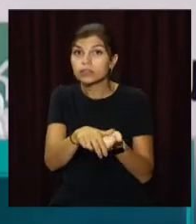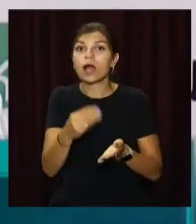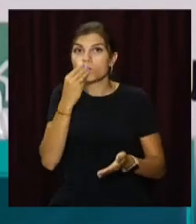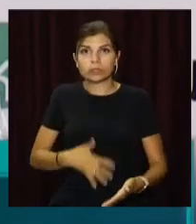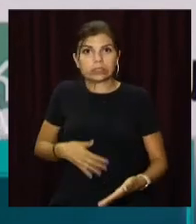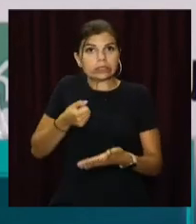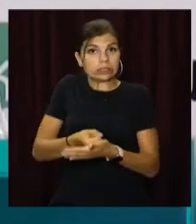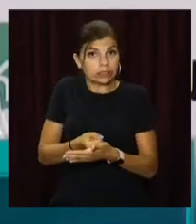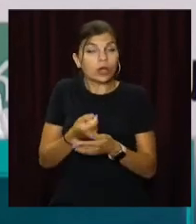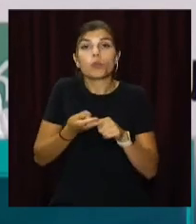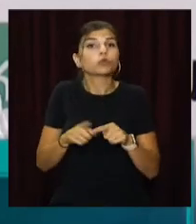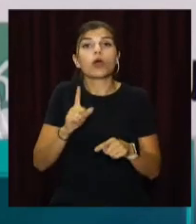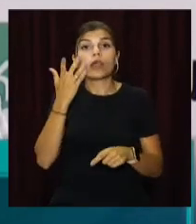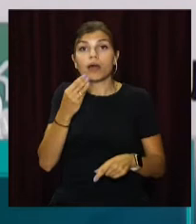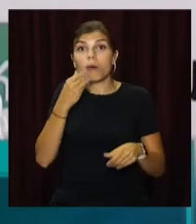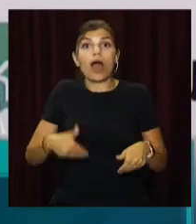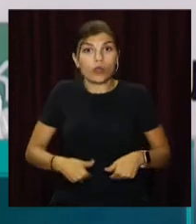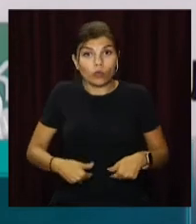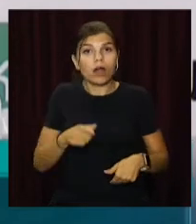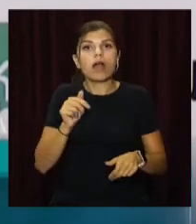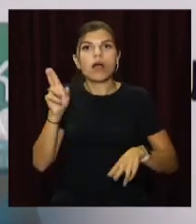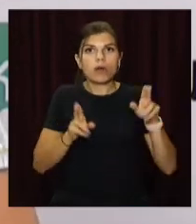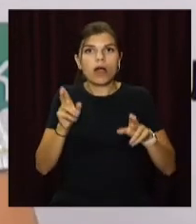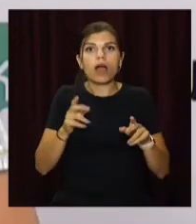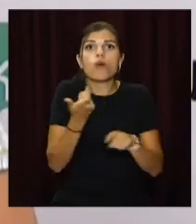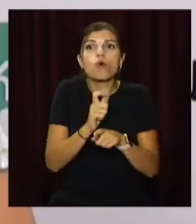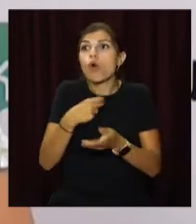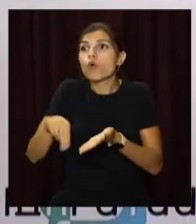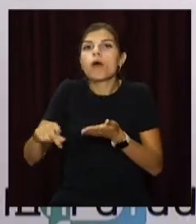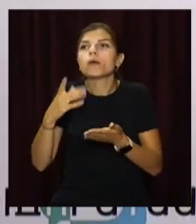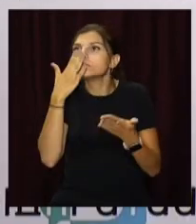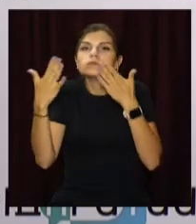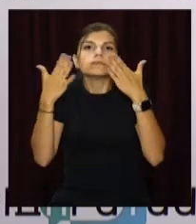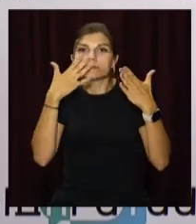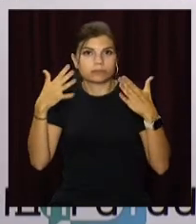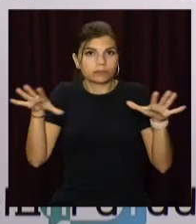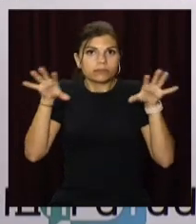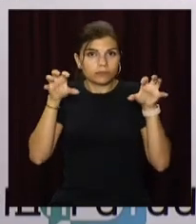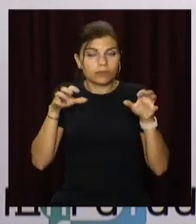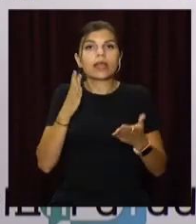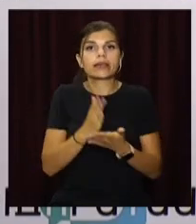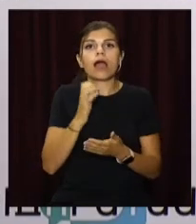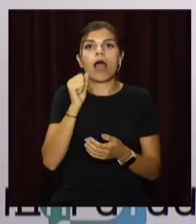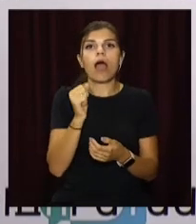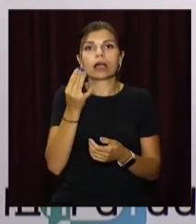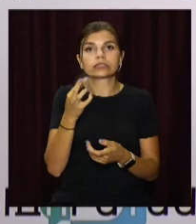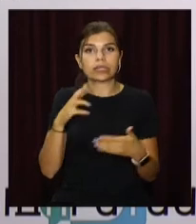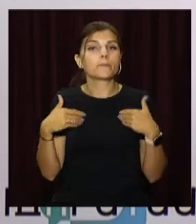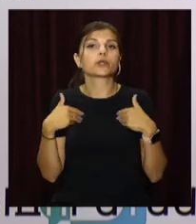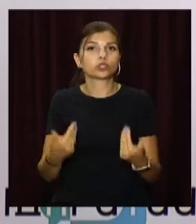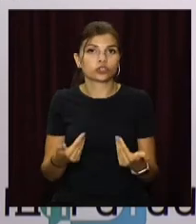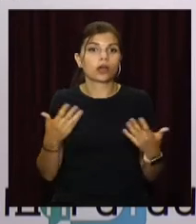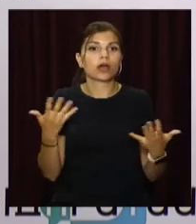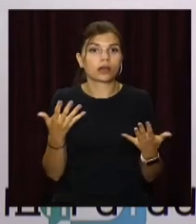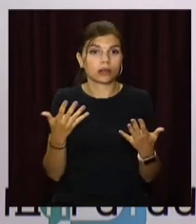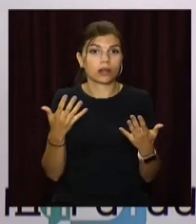сытым, потому что когда мы голодные, мы, как правило, совершаем намного больше покупку. Есть такие акционные предложения, которые в